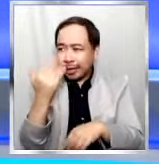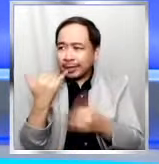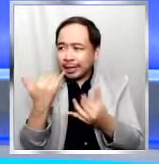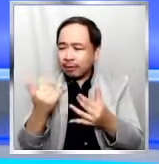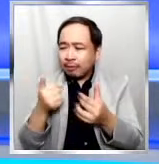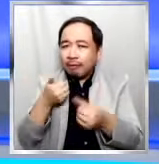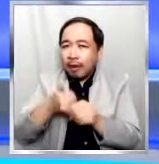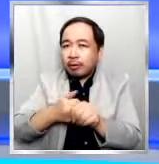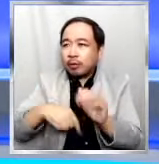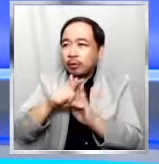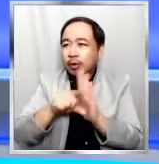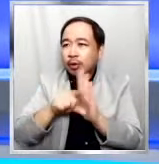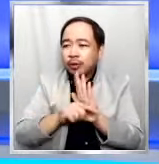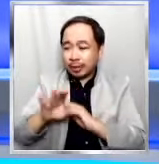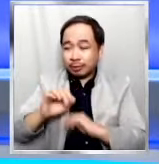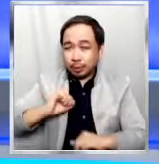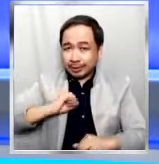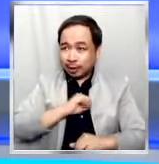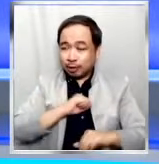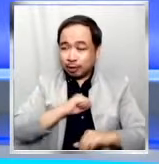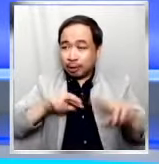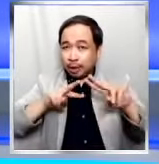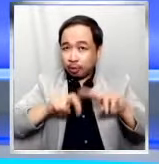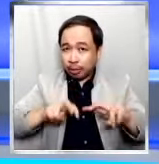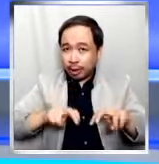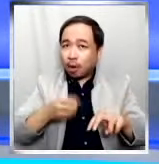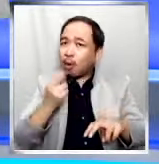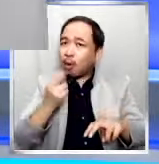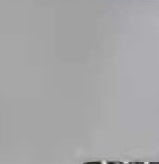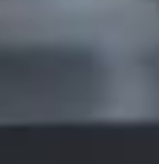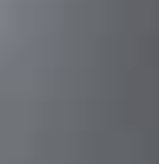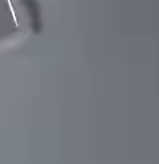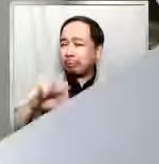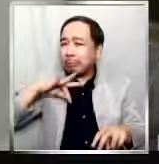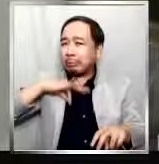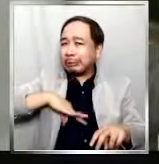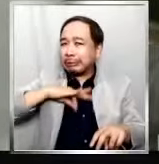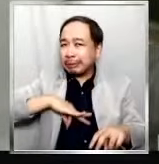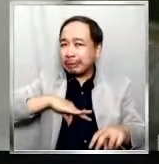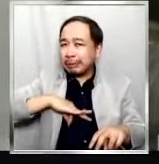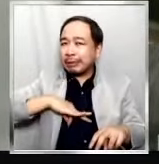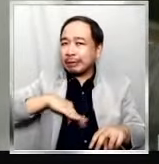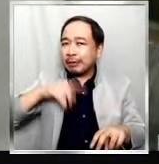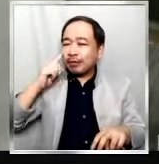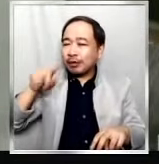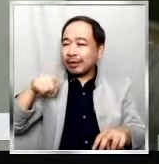pagsariling interes sa politika? Yan ang tinutukan ni Ivan Mayrina.